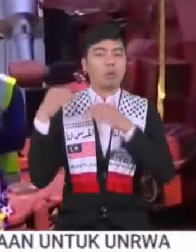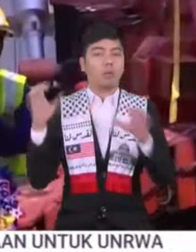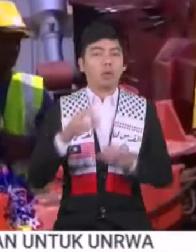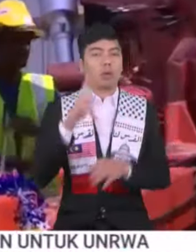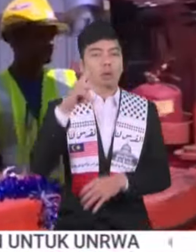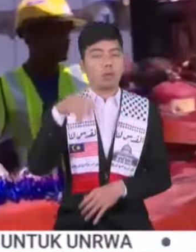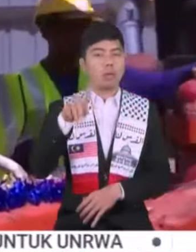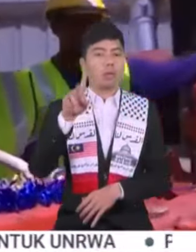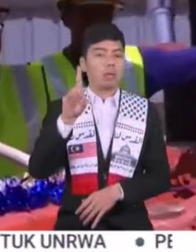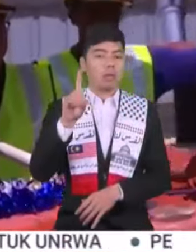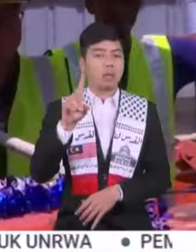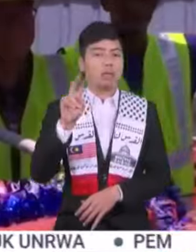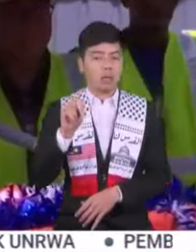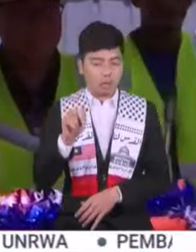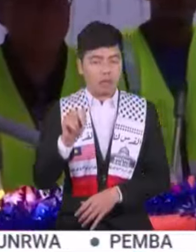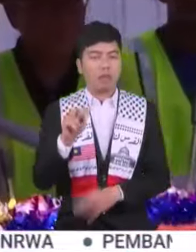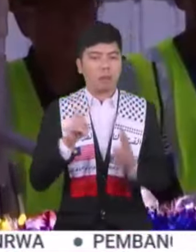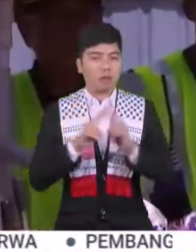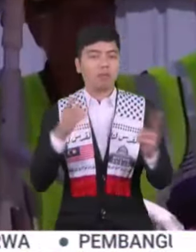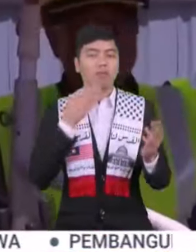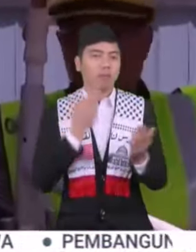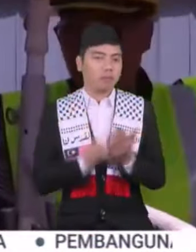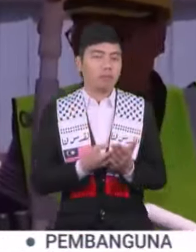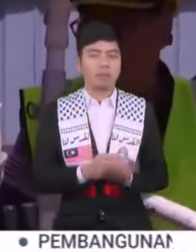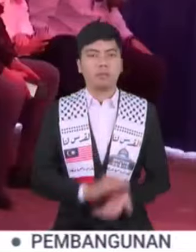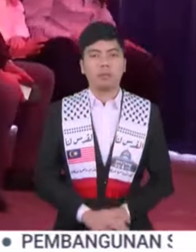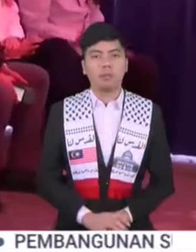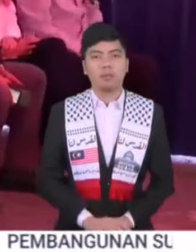kpdn ketika ini adalah baik